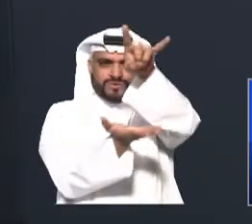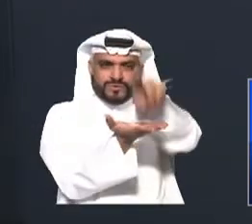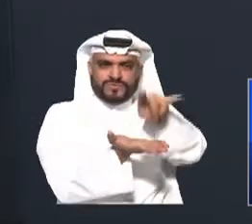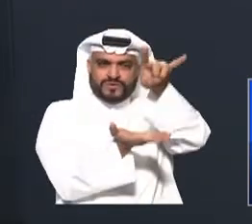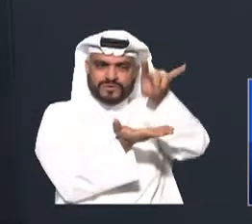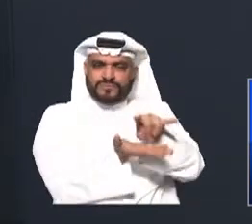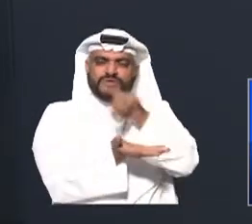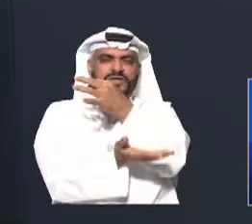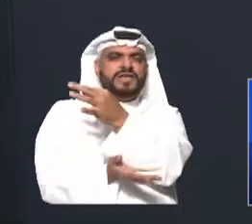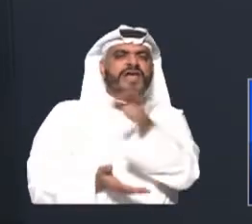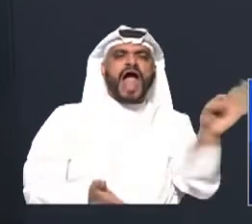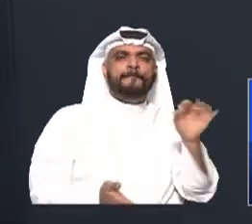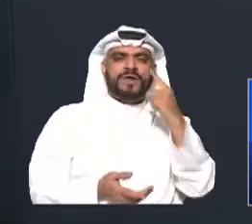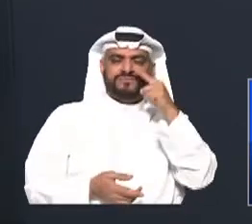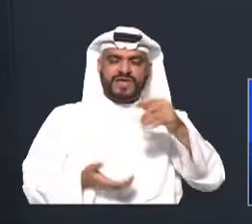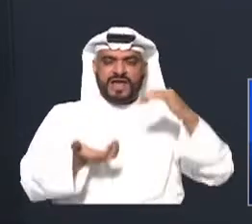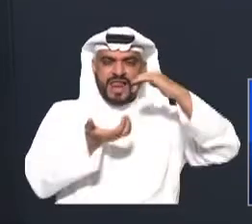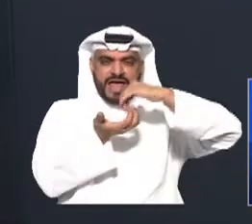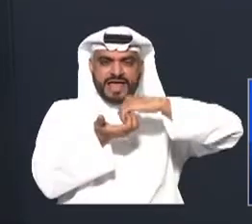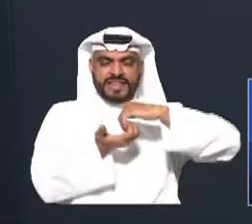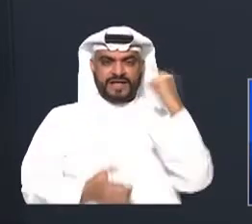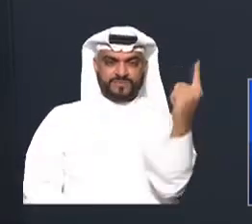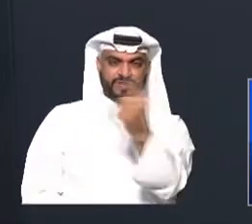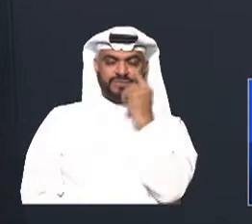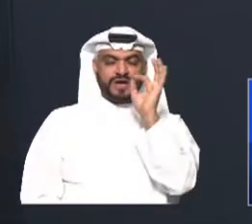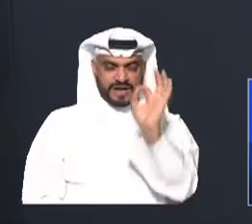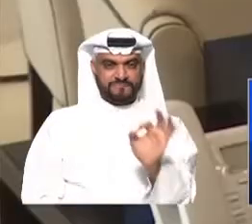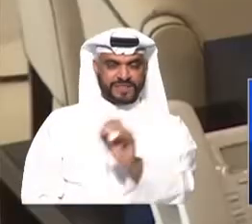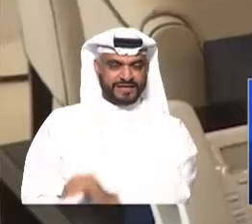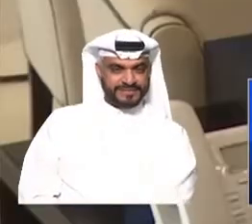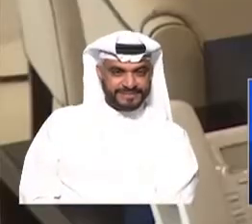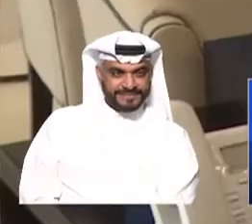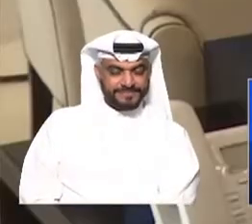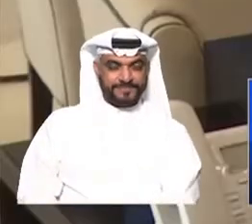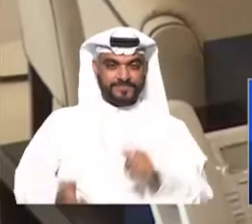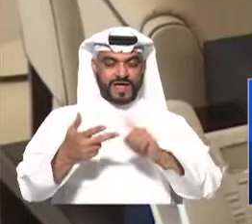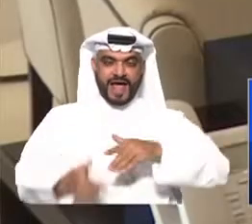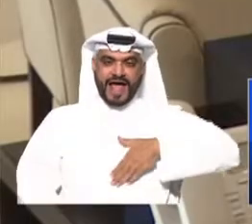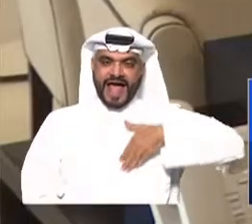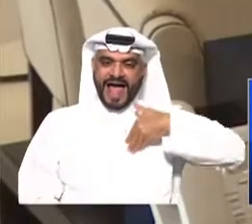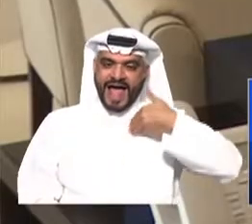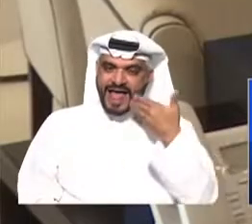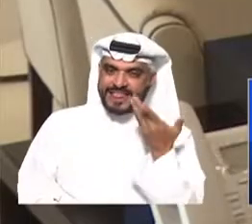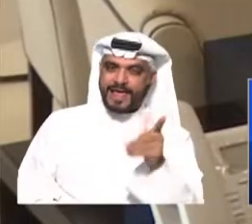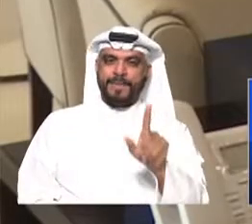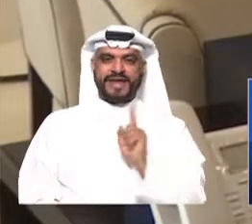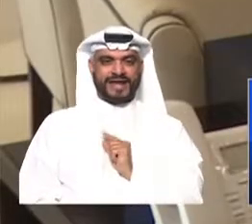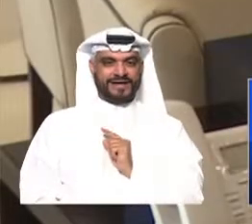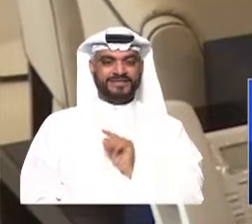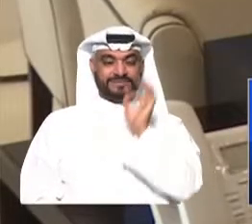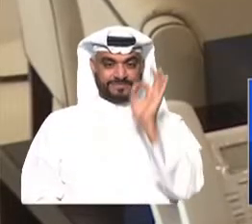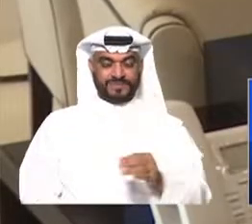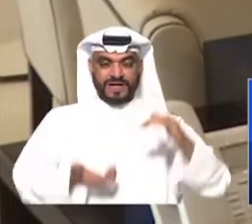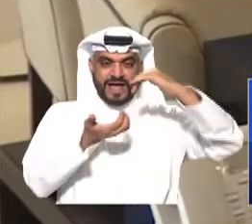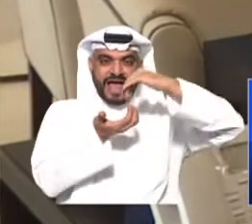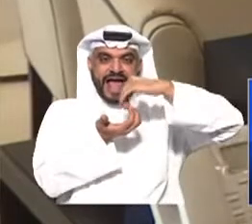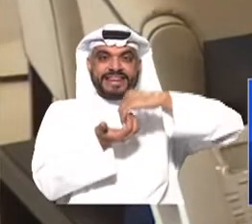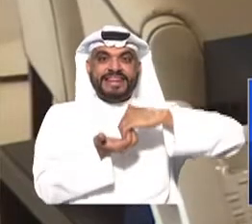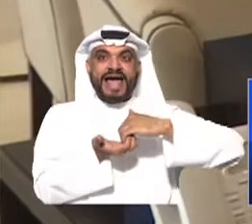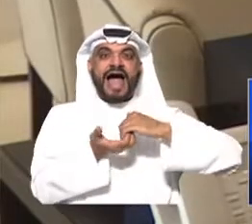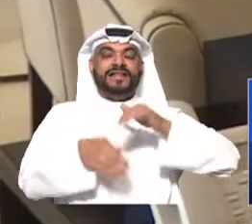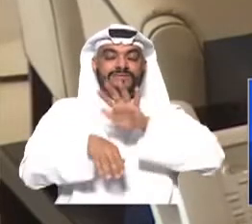الجيوسياسية المختلفة في الاتحاد الدولي لذات الغرض. كما أتمنى أن يقوم الاتحاد البرلماني